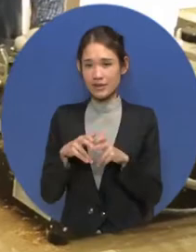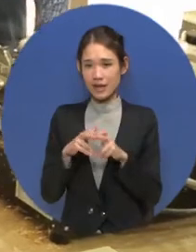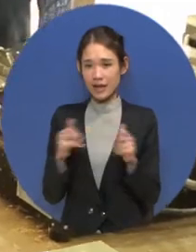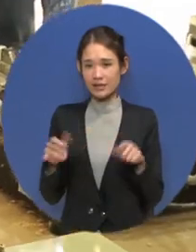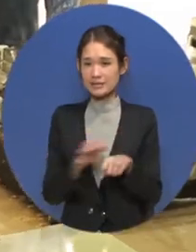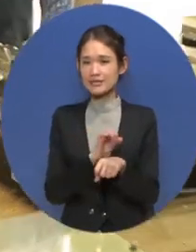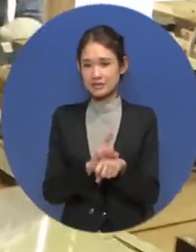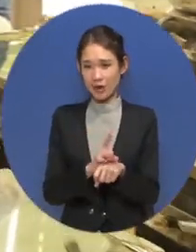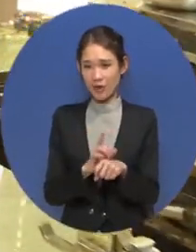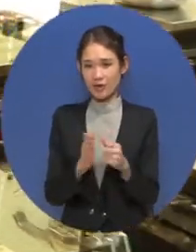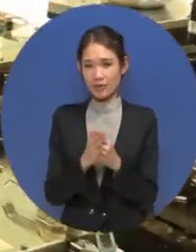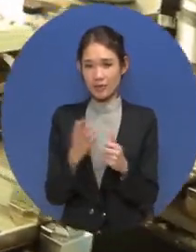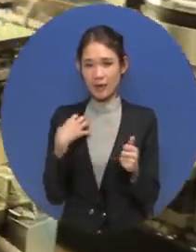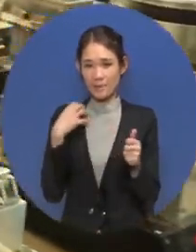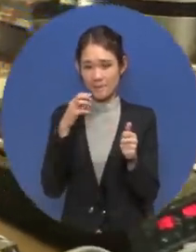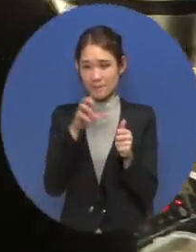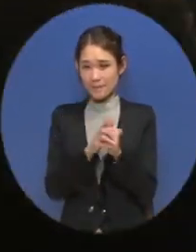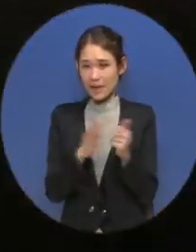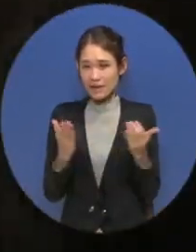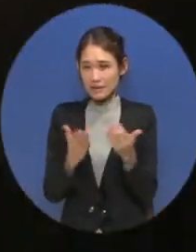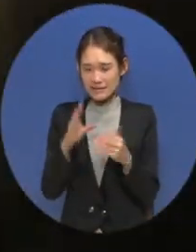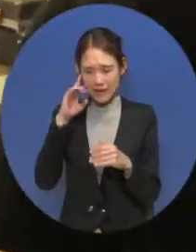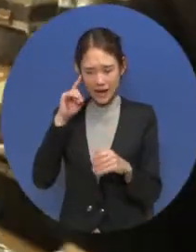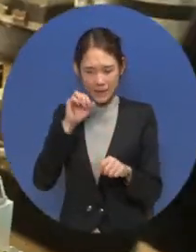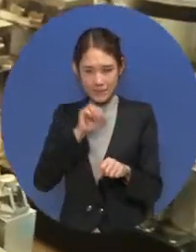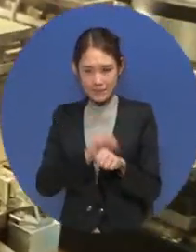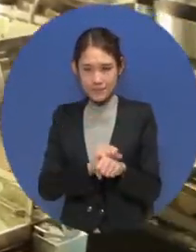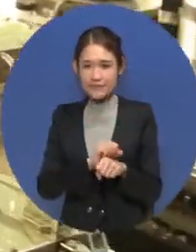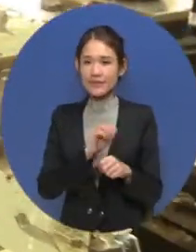특성답게 맡은 일을 완벽히 해내고 있습니다.